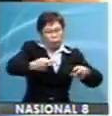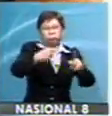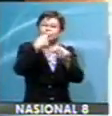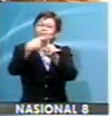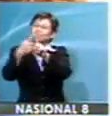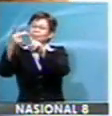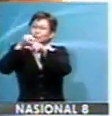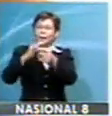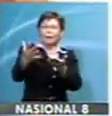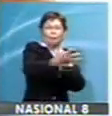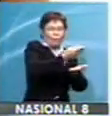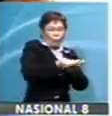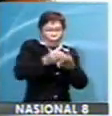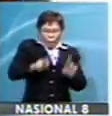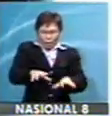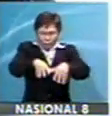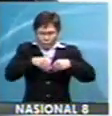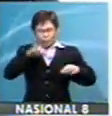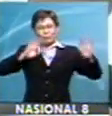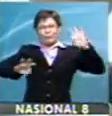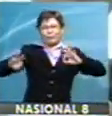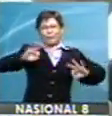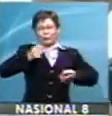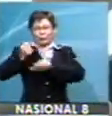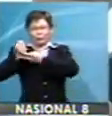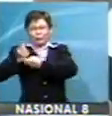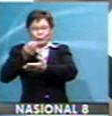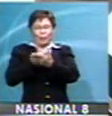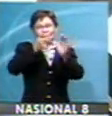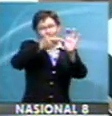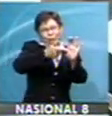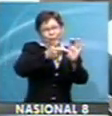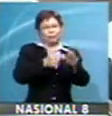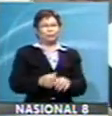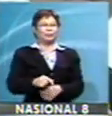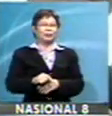positif kepada pendapatan rakyat yang menerima manfaat penjimatan kumer